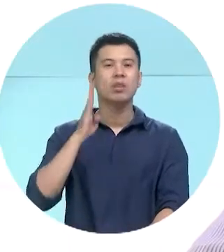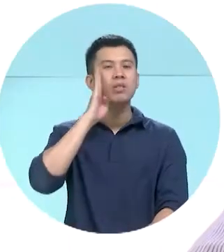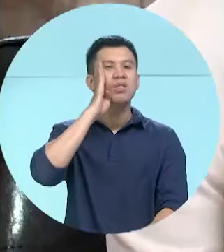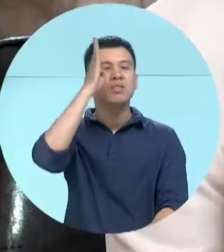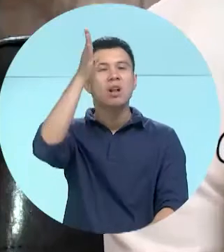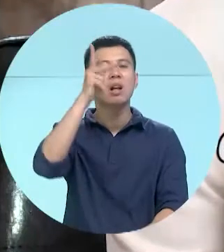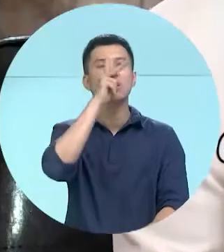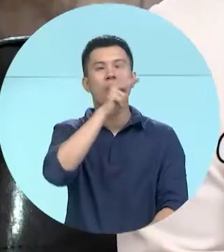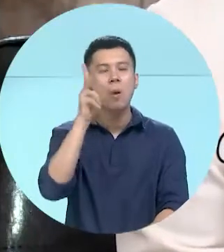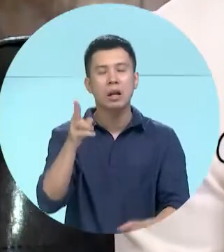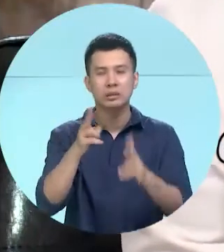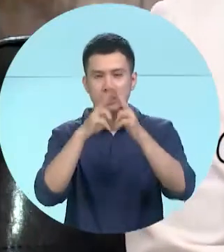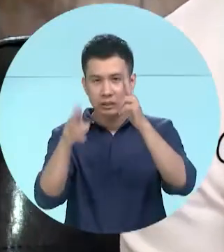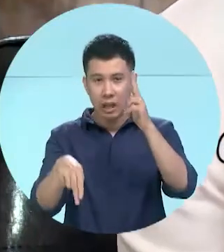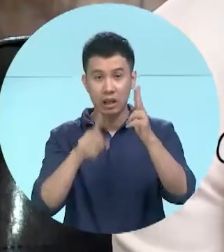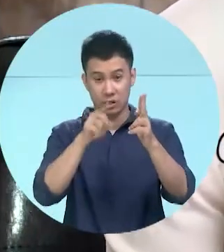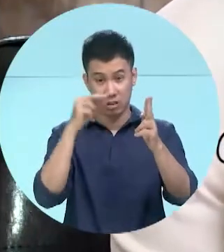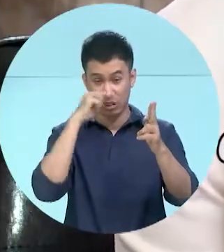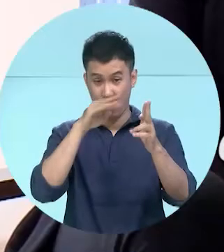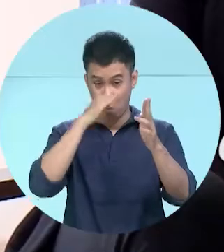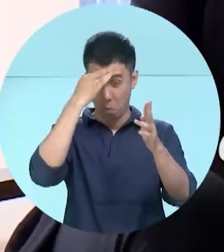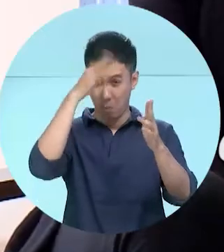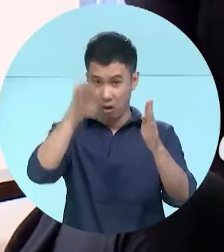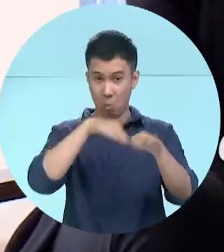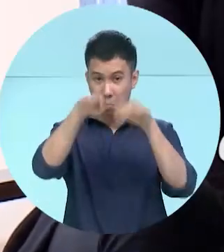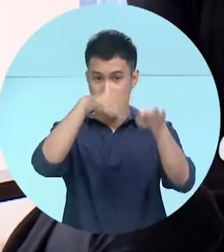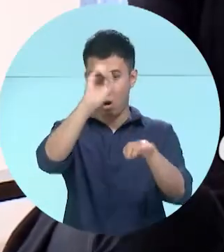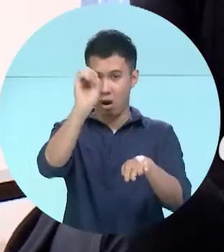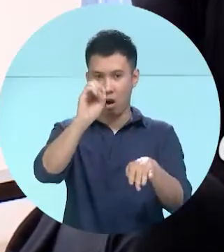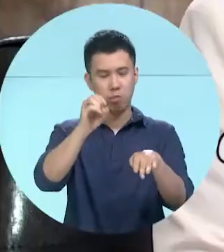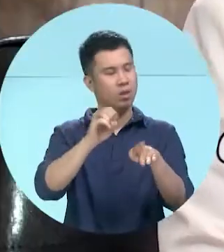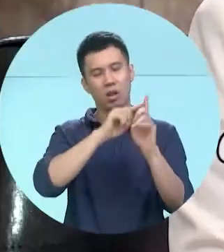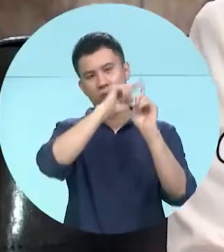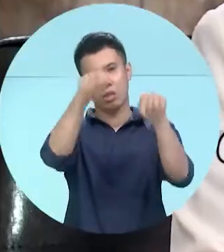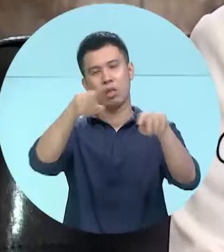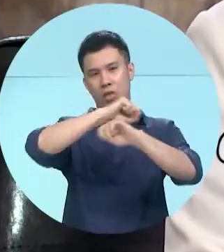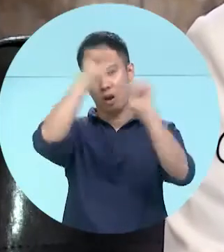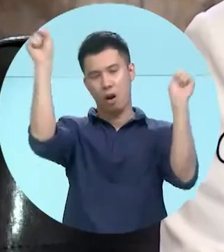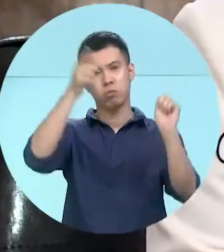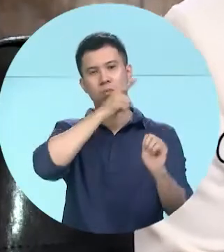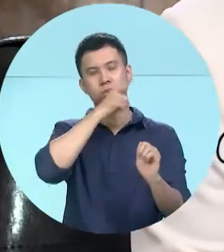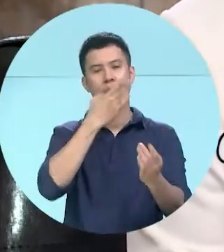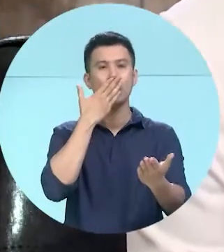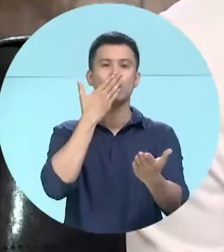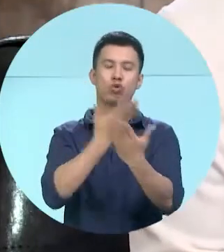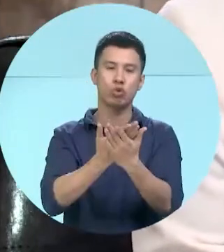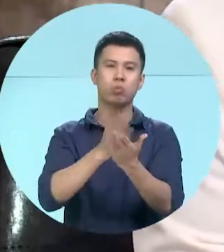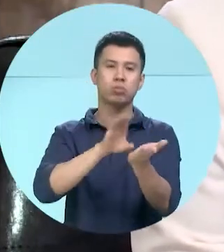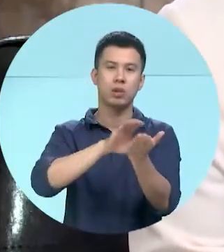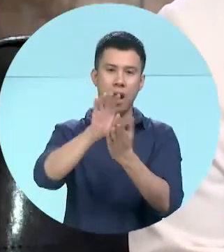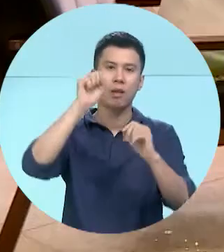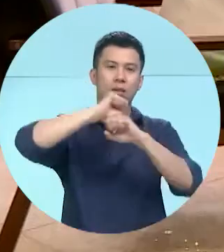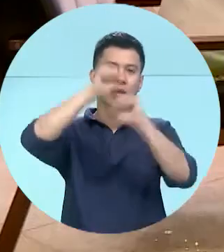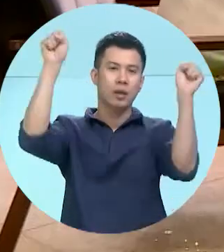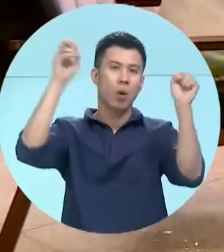come, right? I wish Simple Coffee and eMaker Work will be more successful in future. Thank